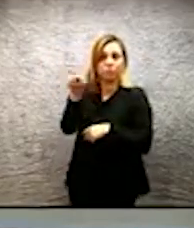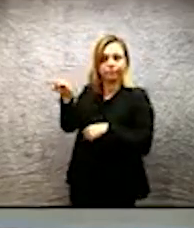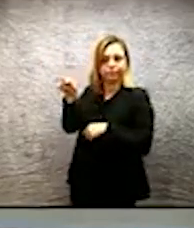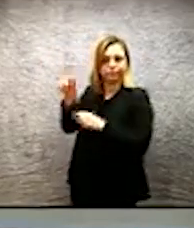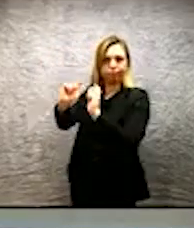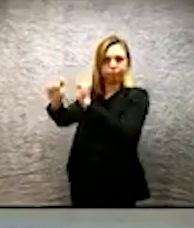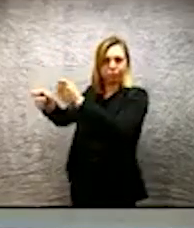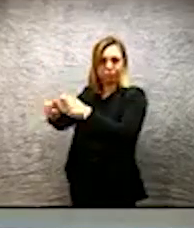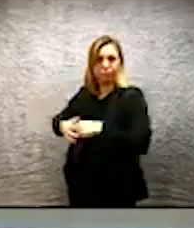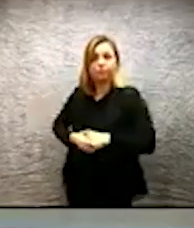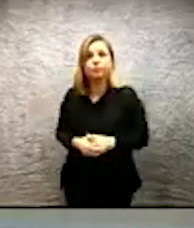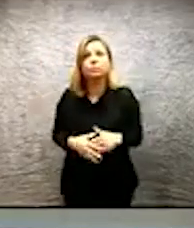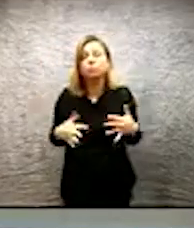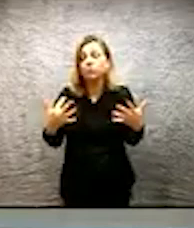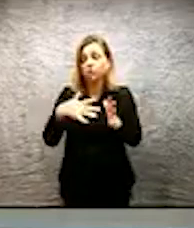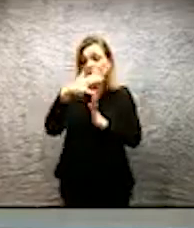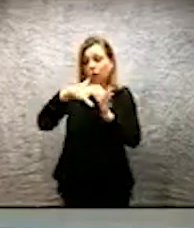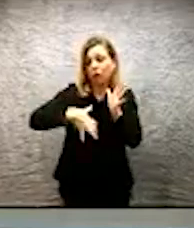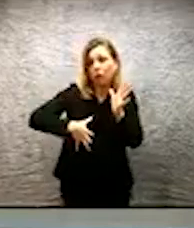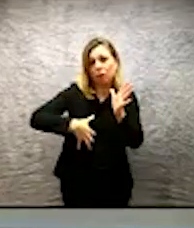en lecture et que nous avons